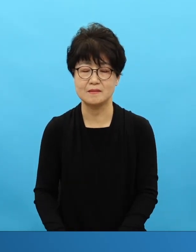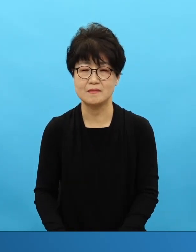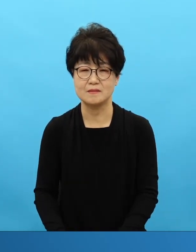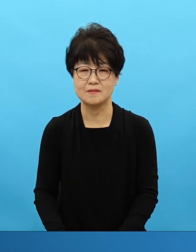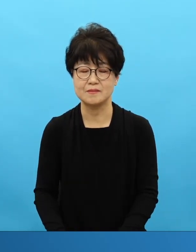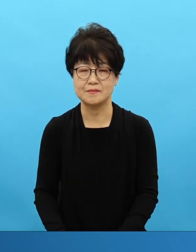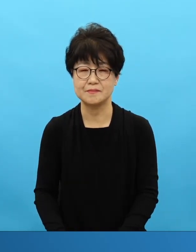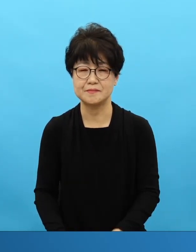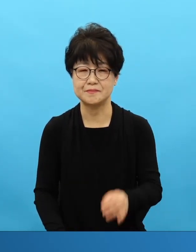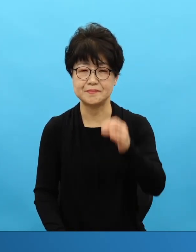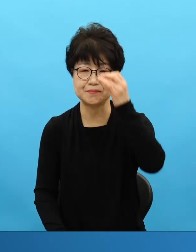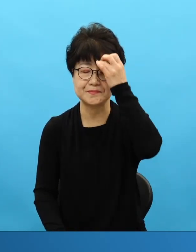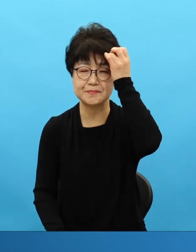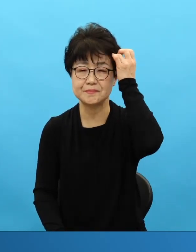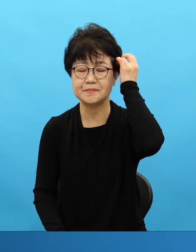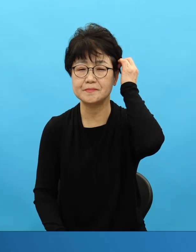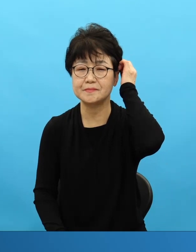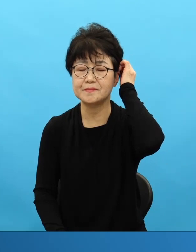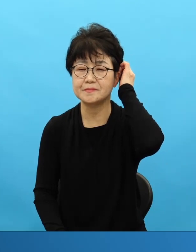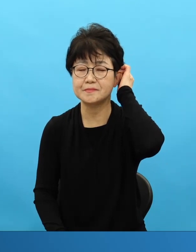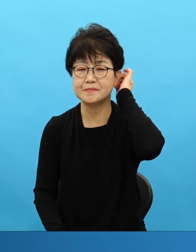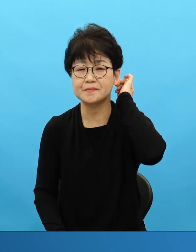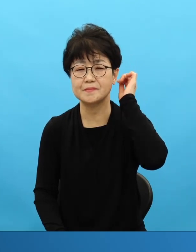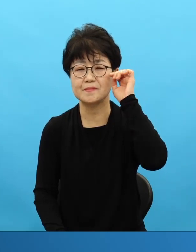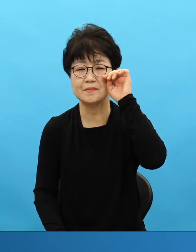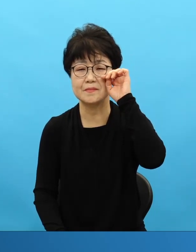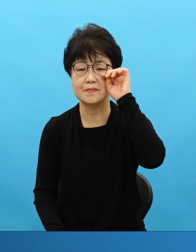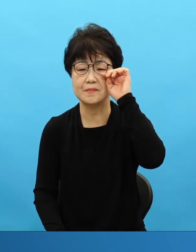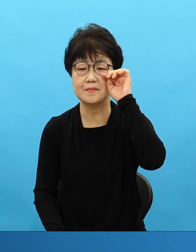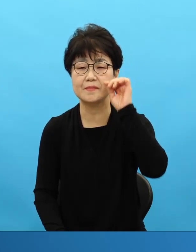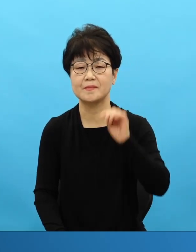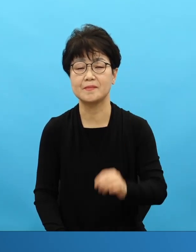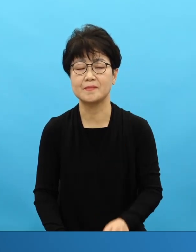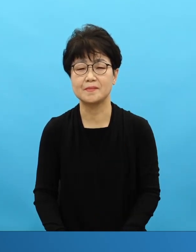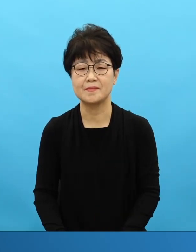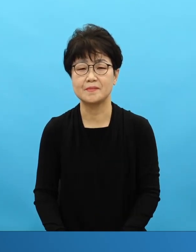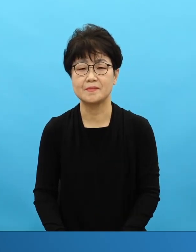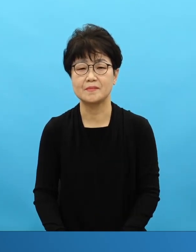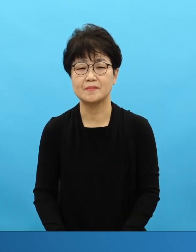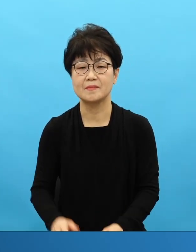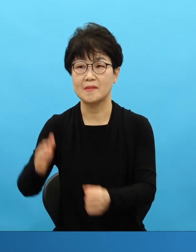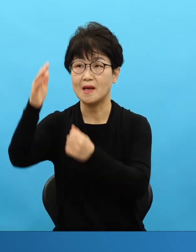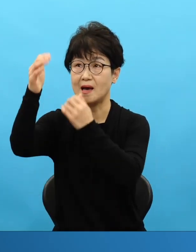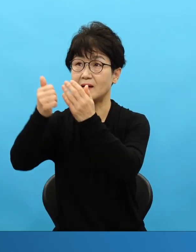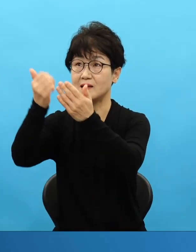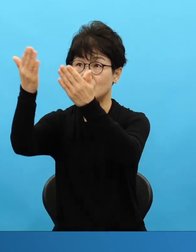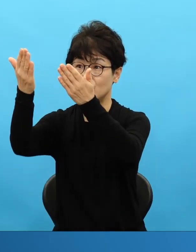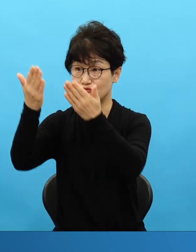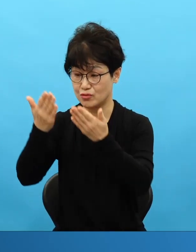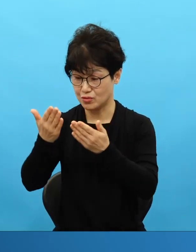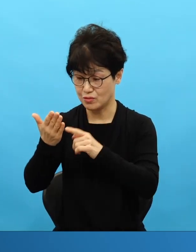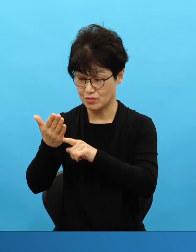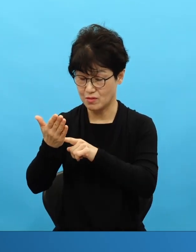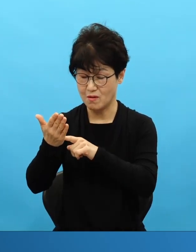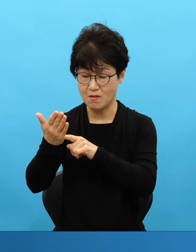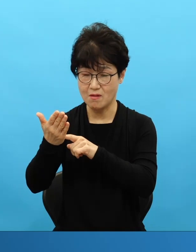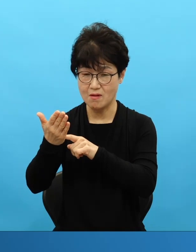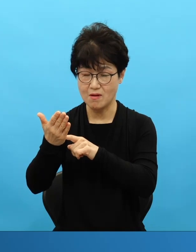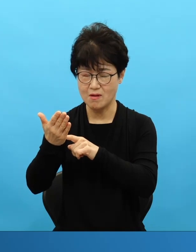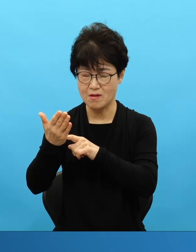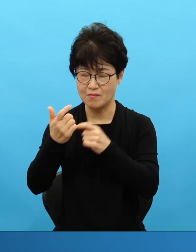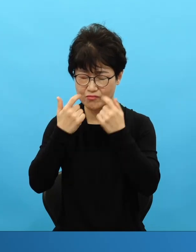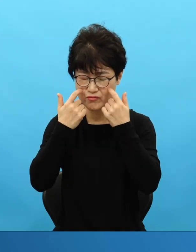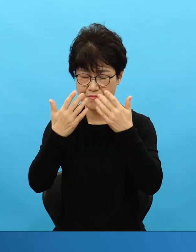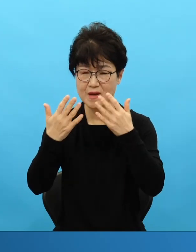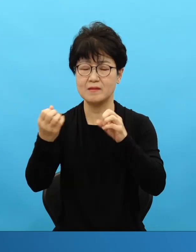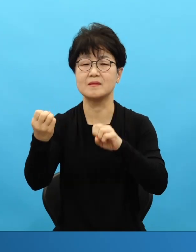what happens. 이때 하나님이 주신 게 분명히 응답으로 와요. And absolutely, what God has given you will come